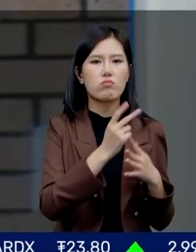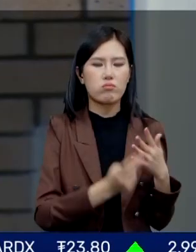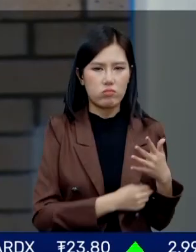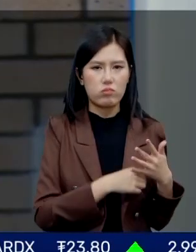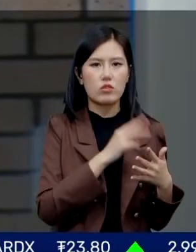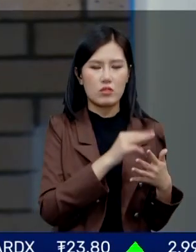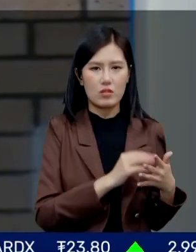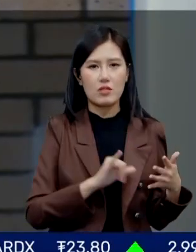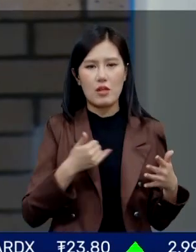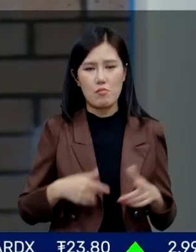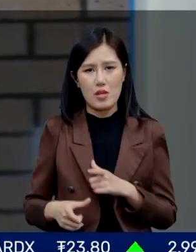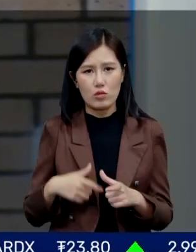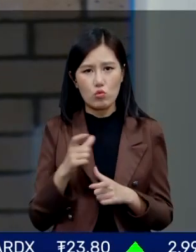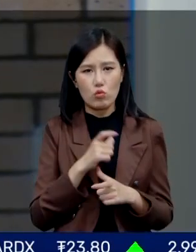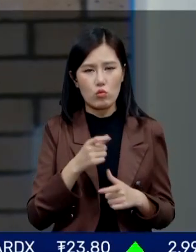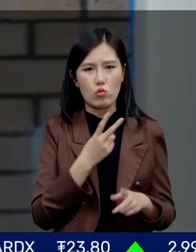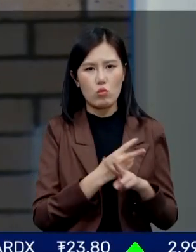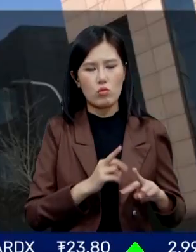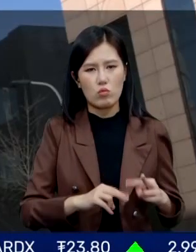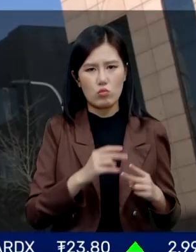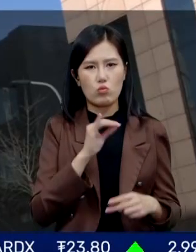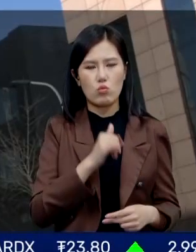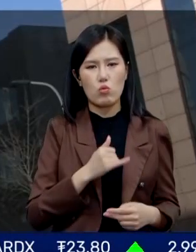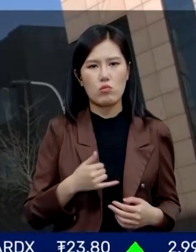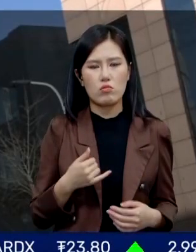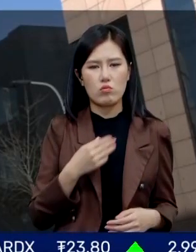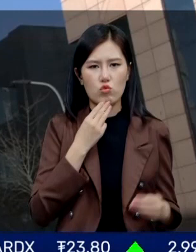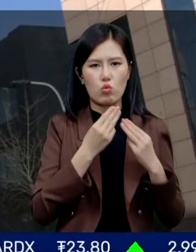эдийн засагчид шүүмжлэлтэй хандаж байна.